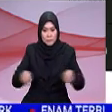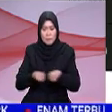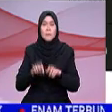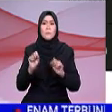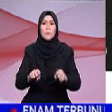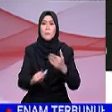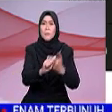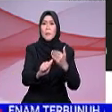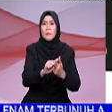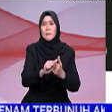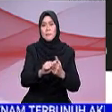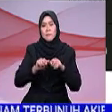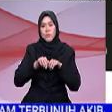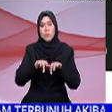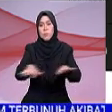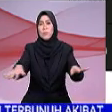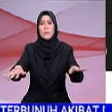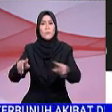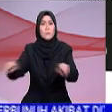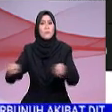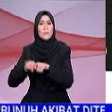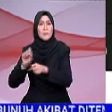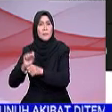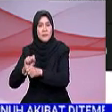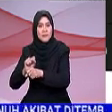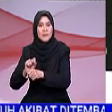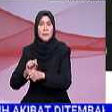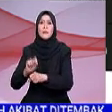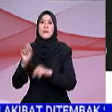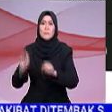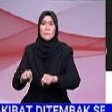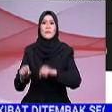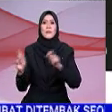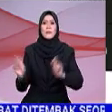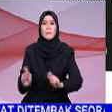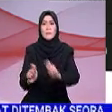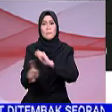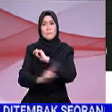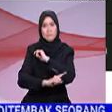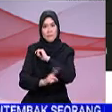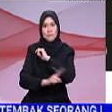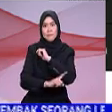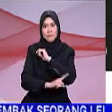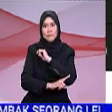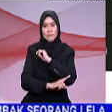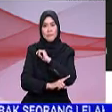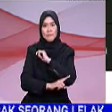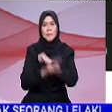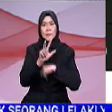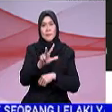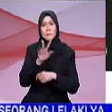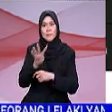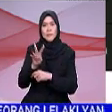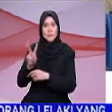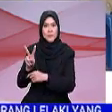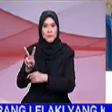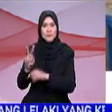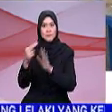risiko penularan jangkitan ke tempat kerja boleh juga dikenakan penalti dalam Akta 342.